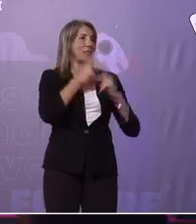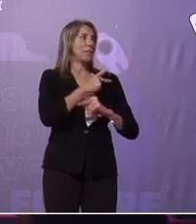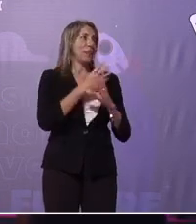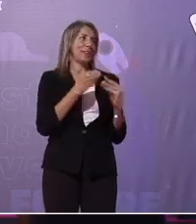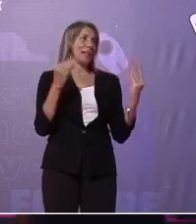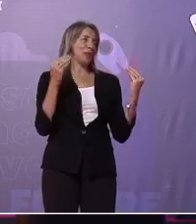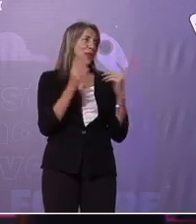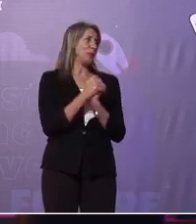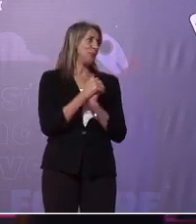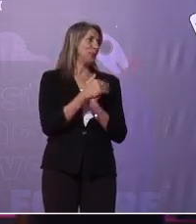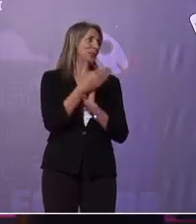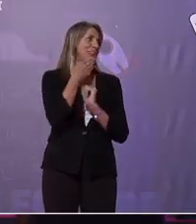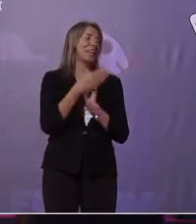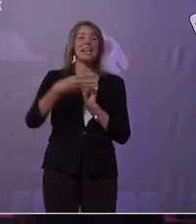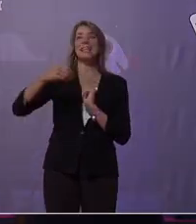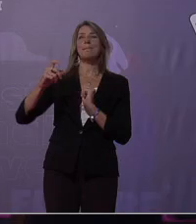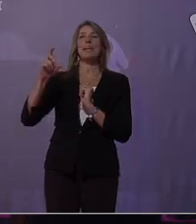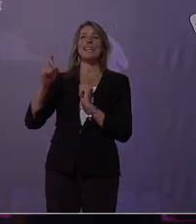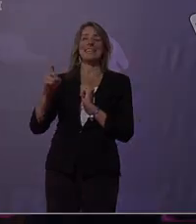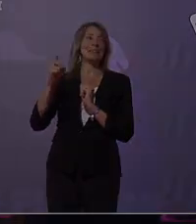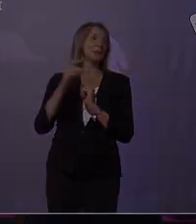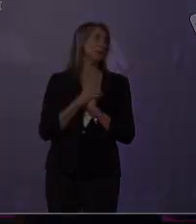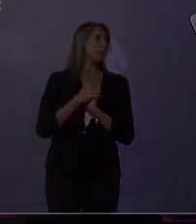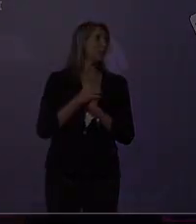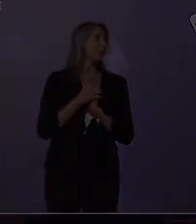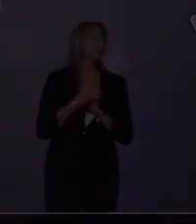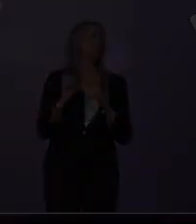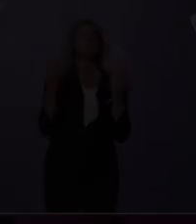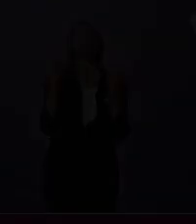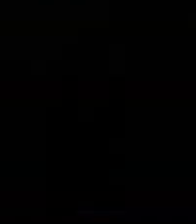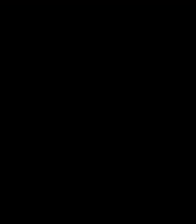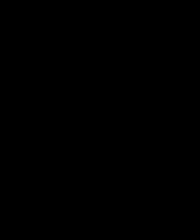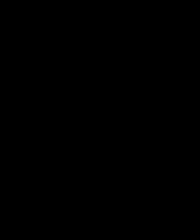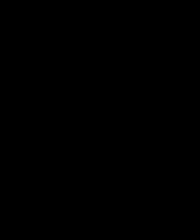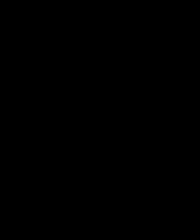tanto Grazie ancora Max bene